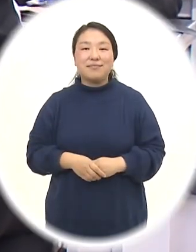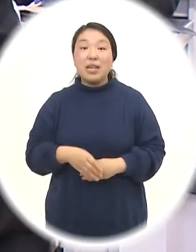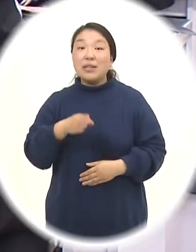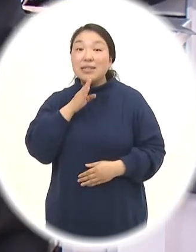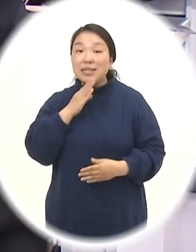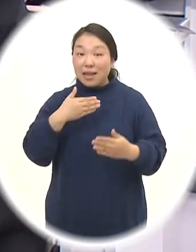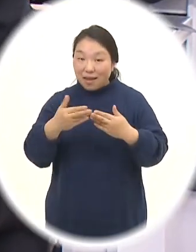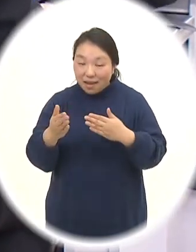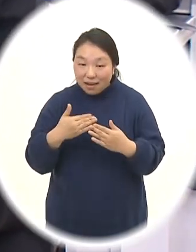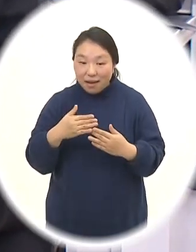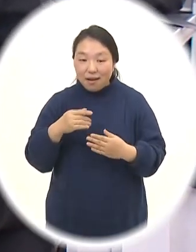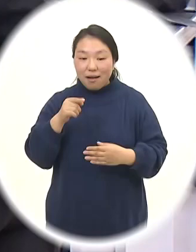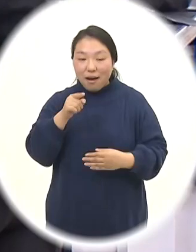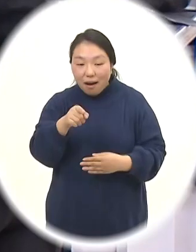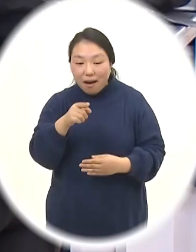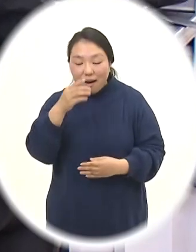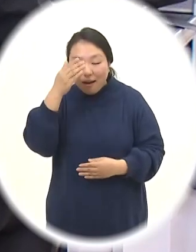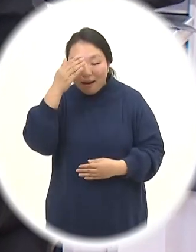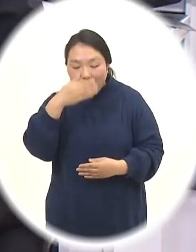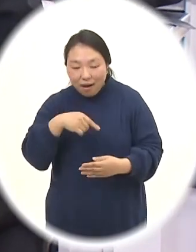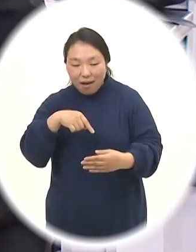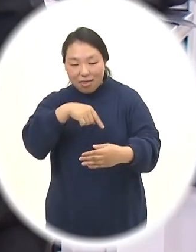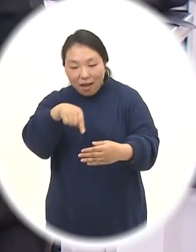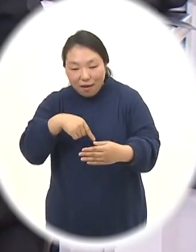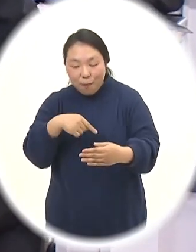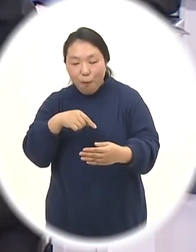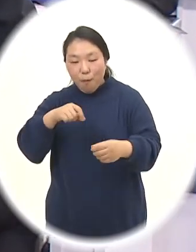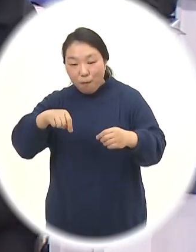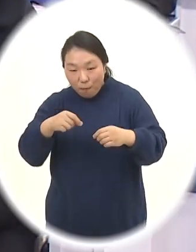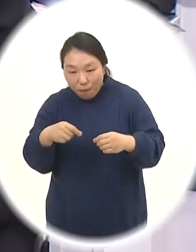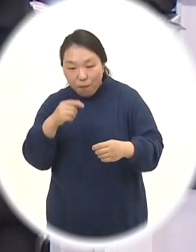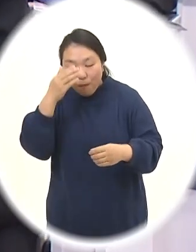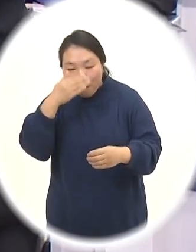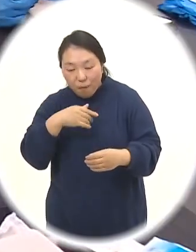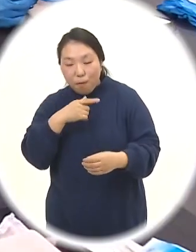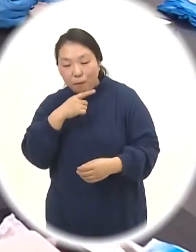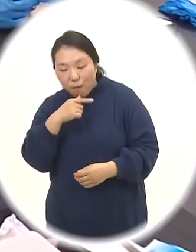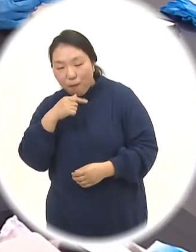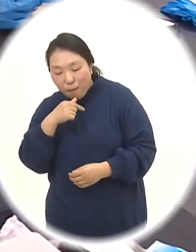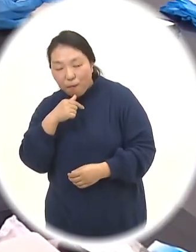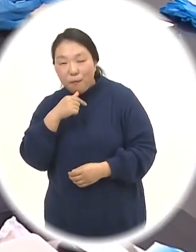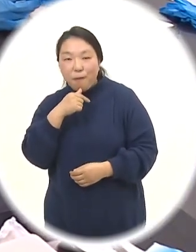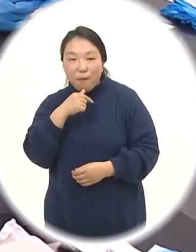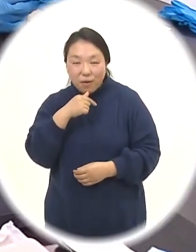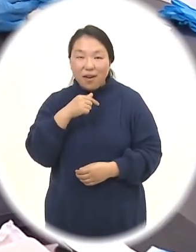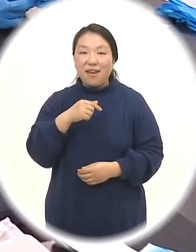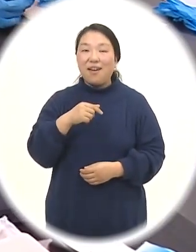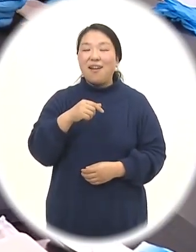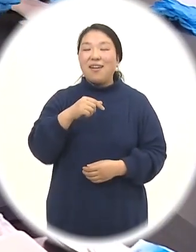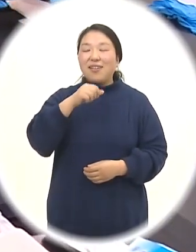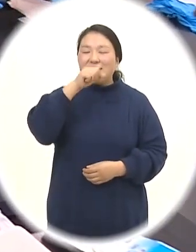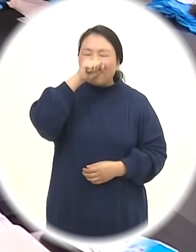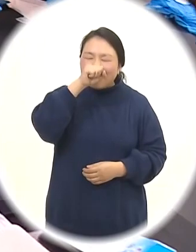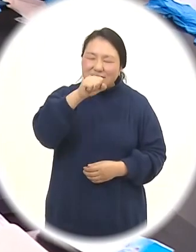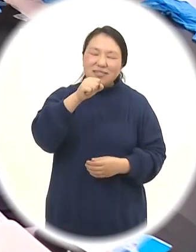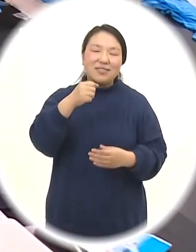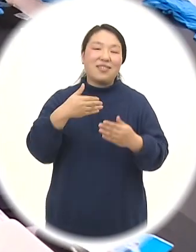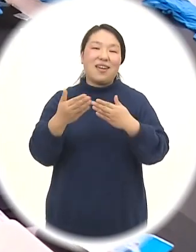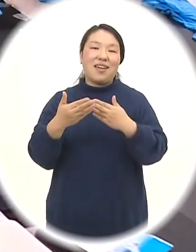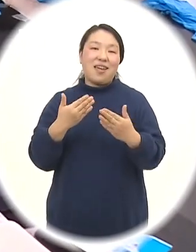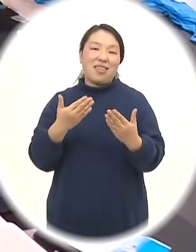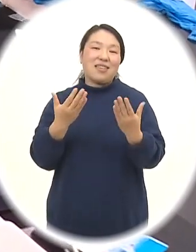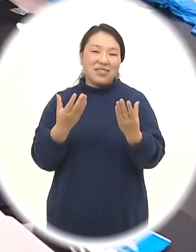実際に経験してみてこういうことやるんだなって現実味が湧いてとても